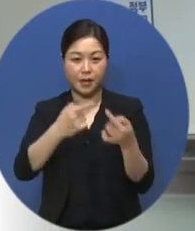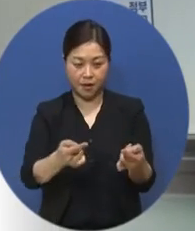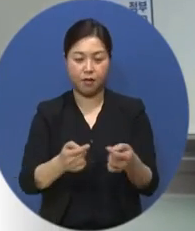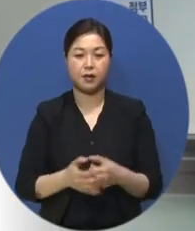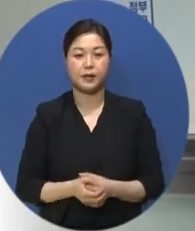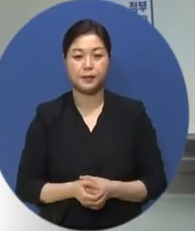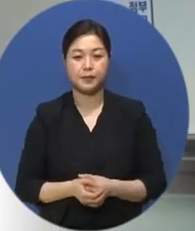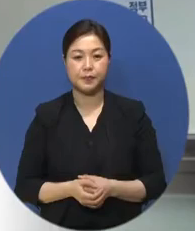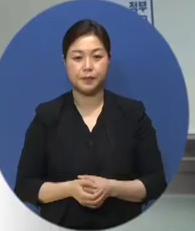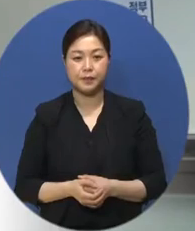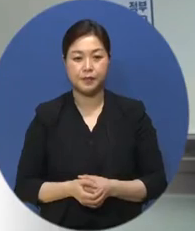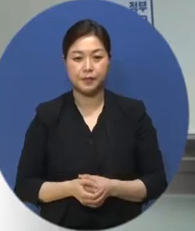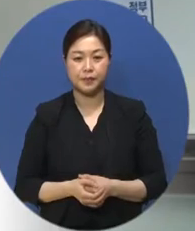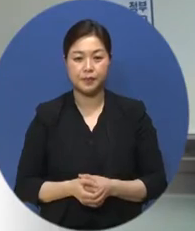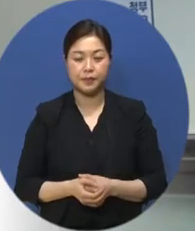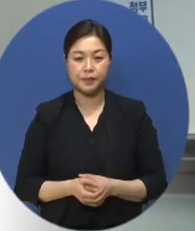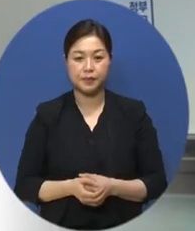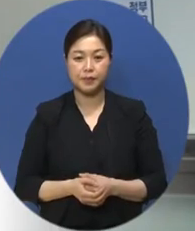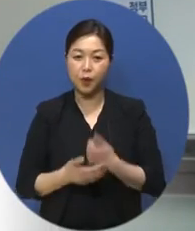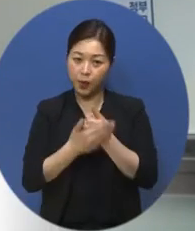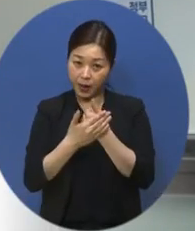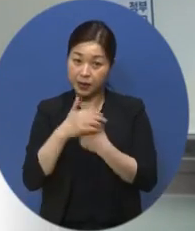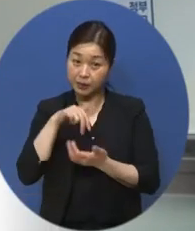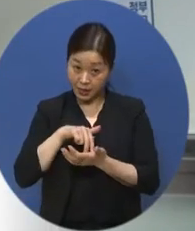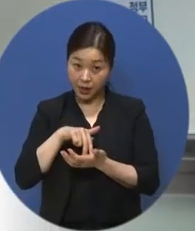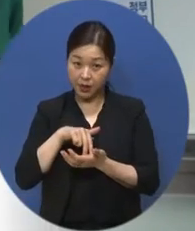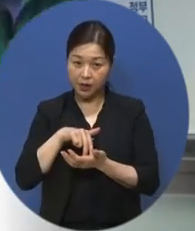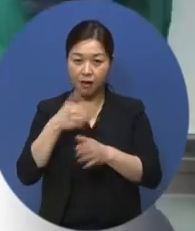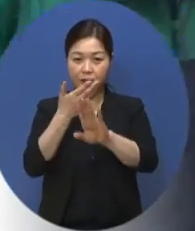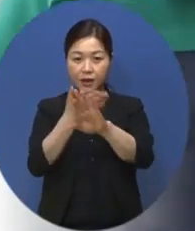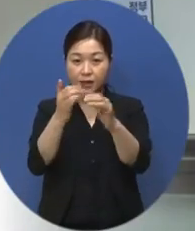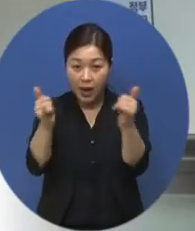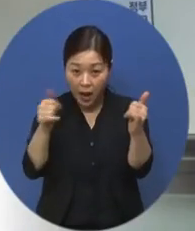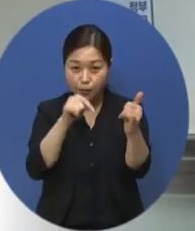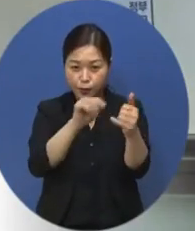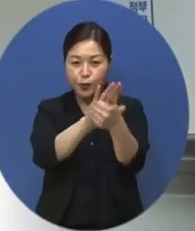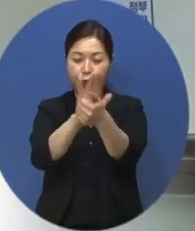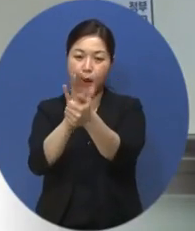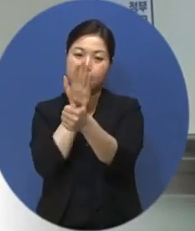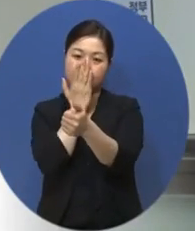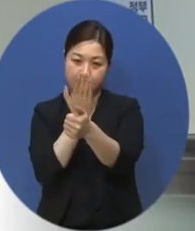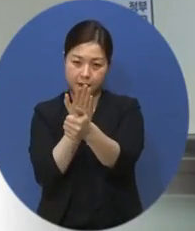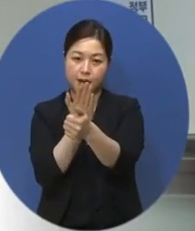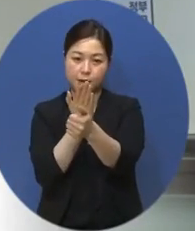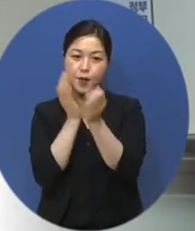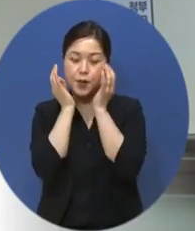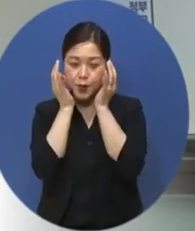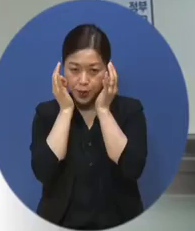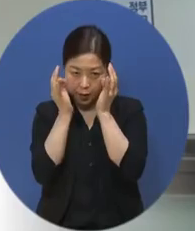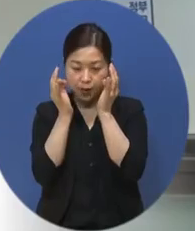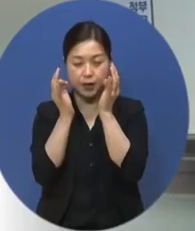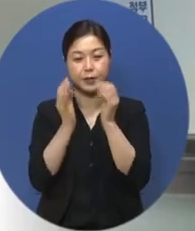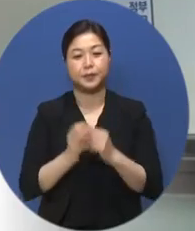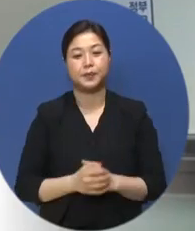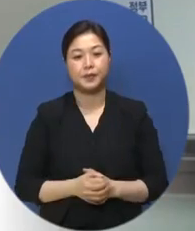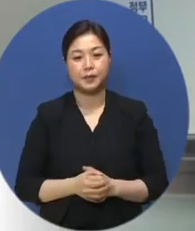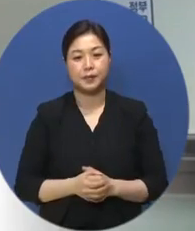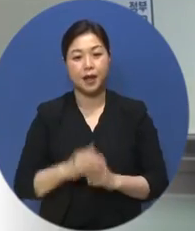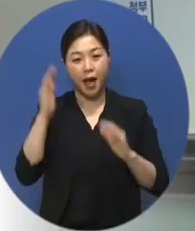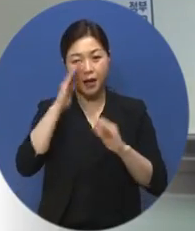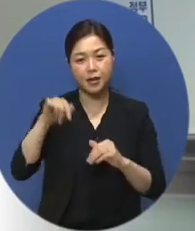되었습니다 도움 받는 입장에서 또 다른 사람을 도울 수 있도록 노력을 하고 있는데요